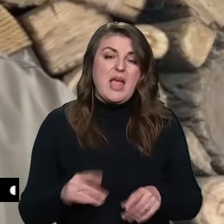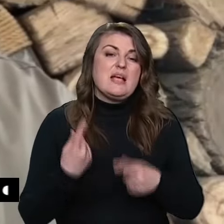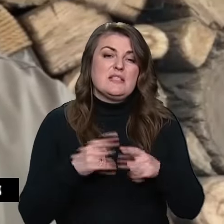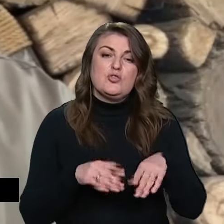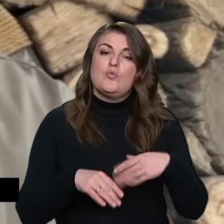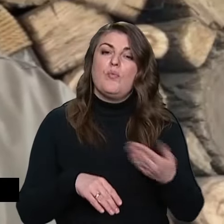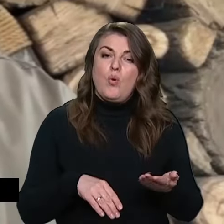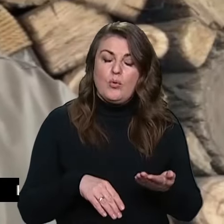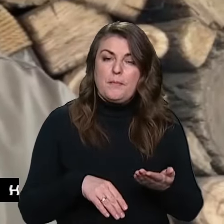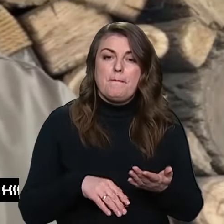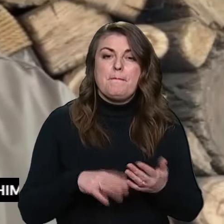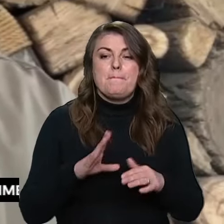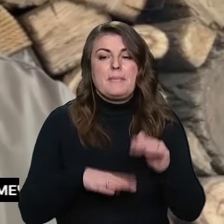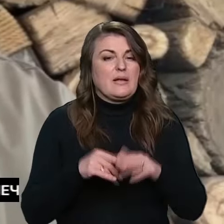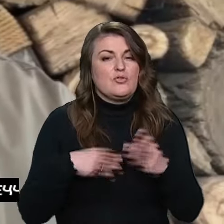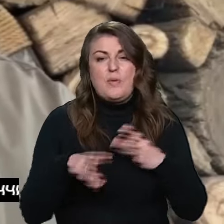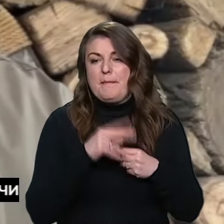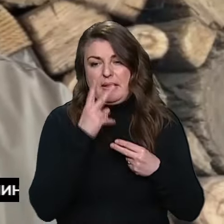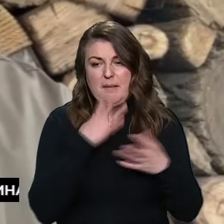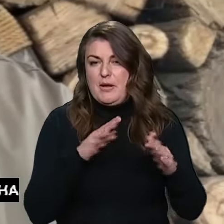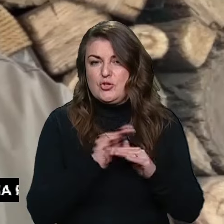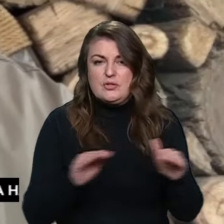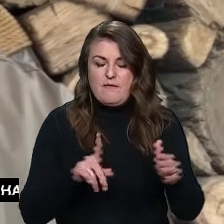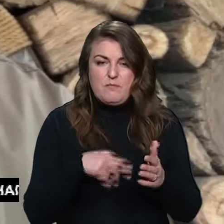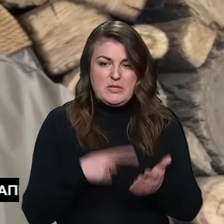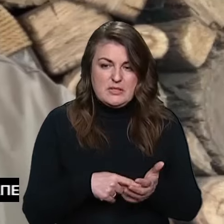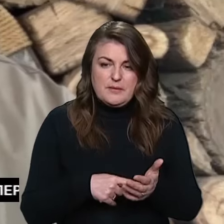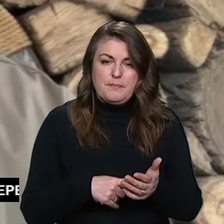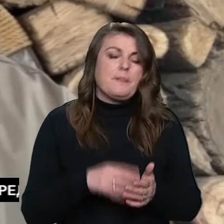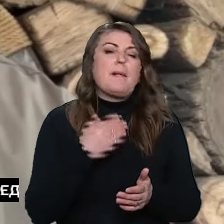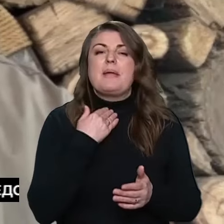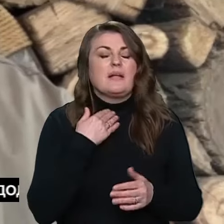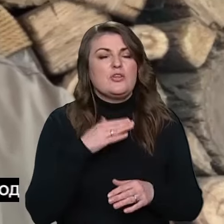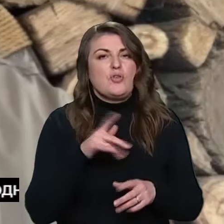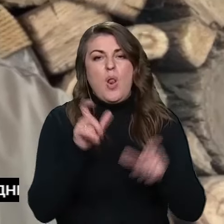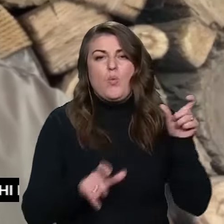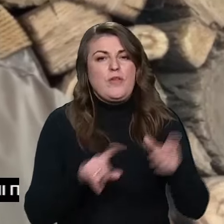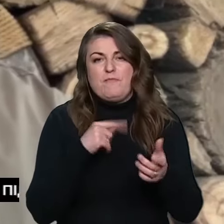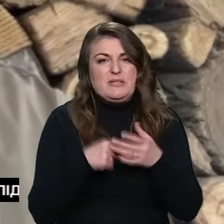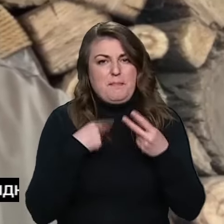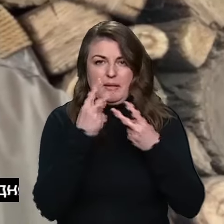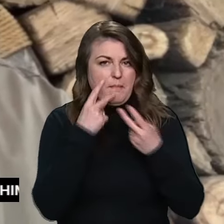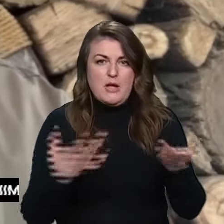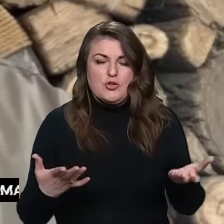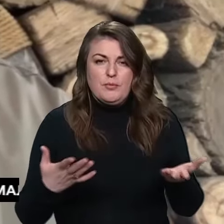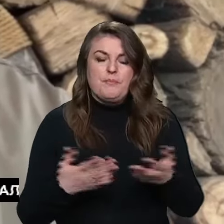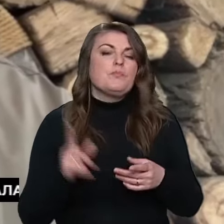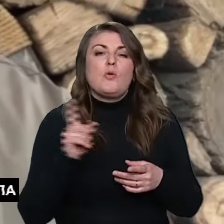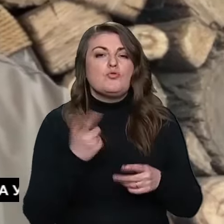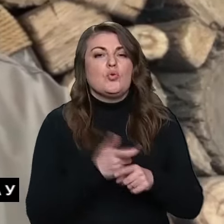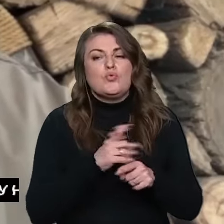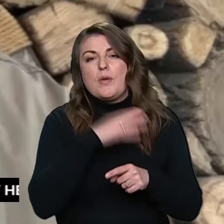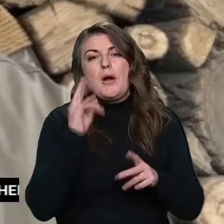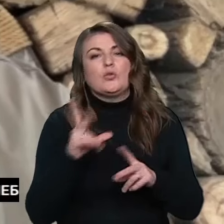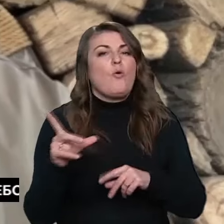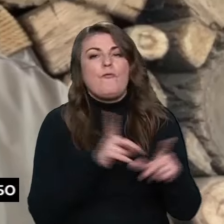боку, практично ми не бачимо дітей в місті, практично ми не бачимо людей в місті, тому що дуже